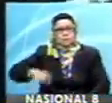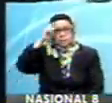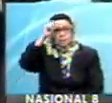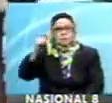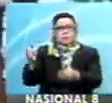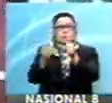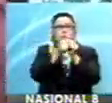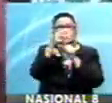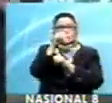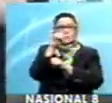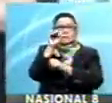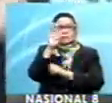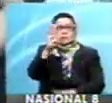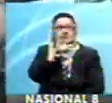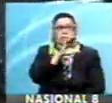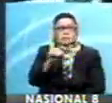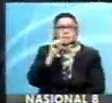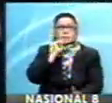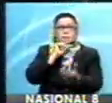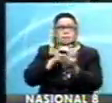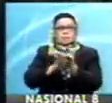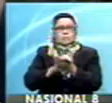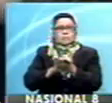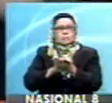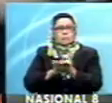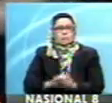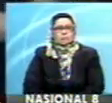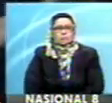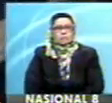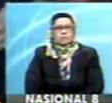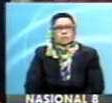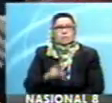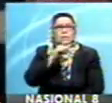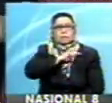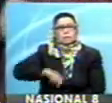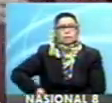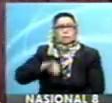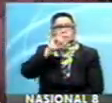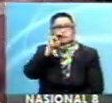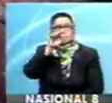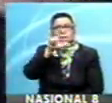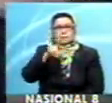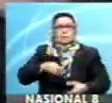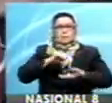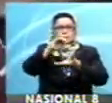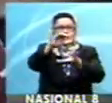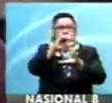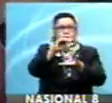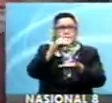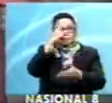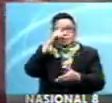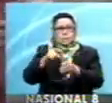Datuk Ahmad razif Abdul Rahman dan isteri toh Puan Halina Zakaria Tengku Ismail menyampaikan sumbangan kepada penduduk